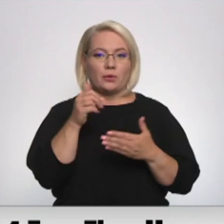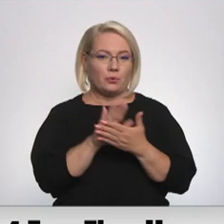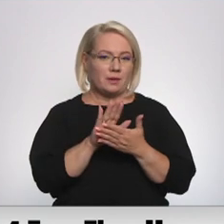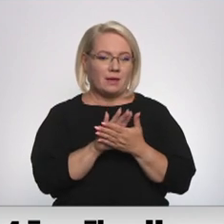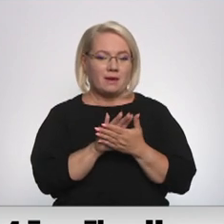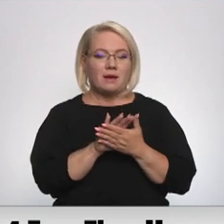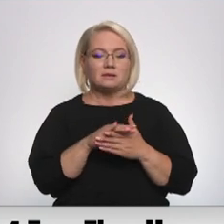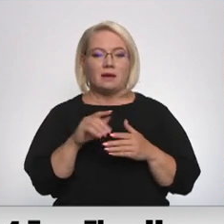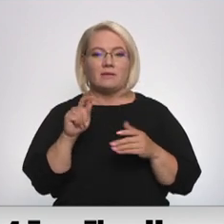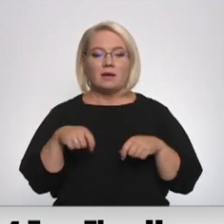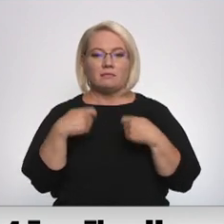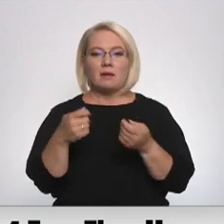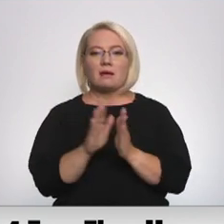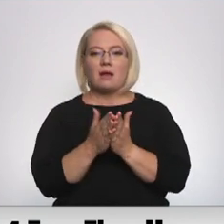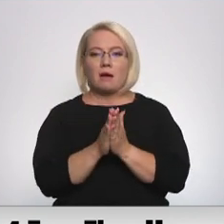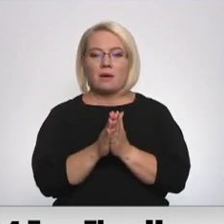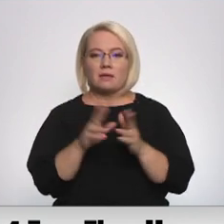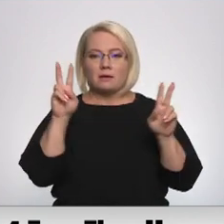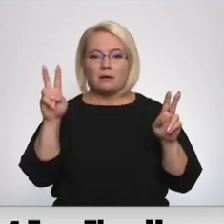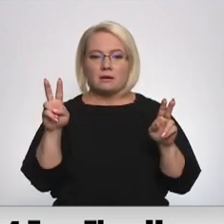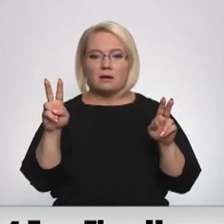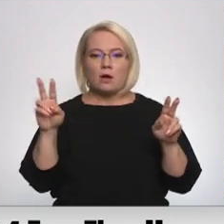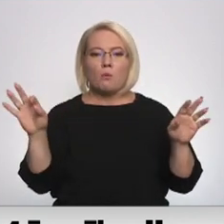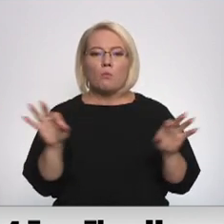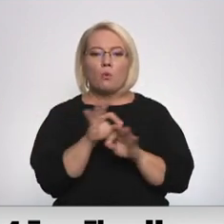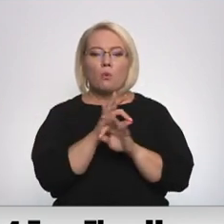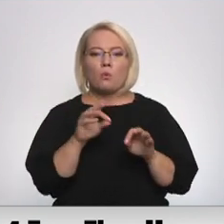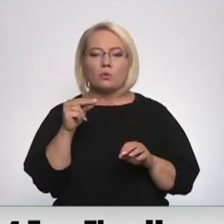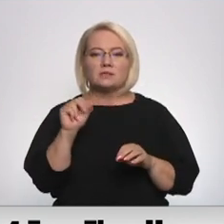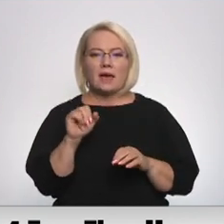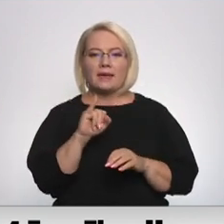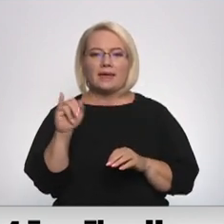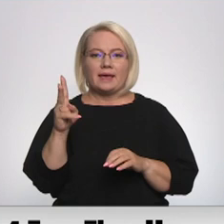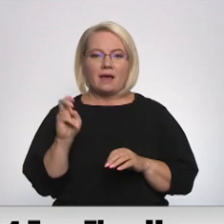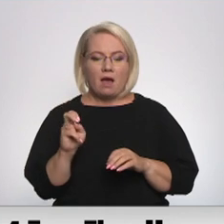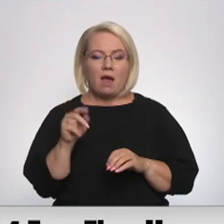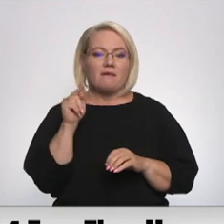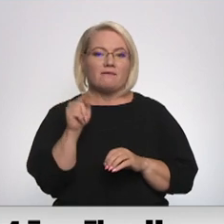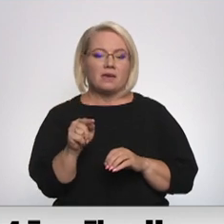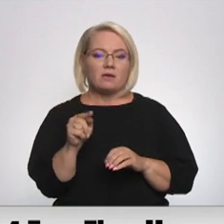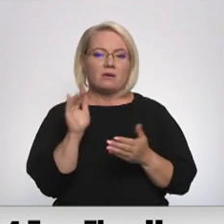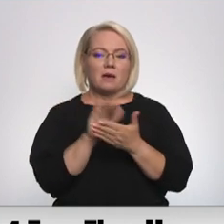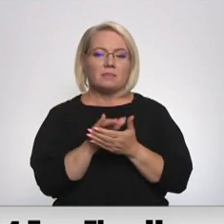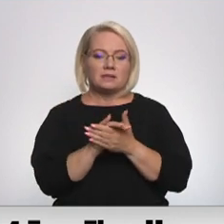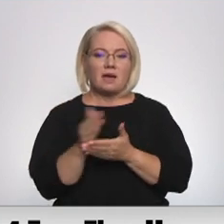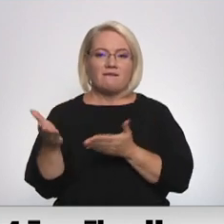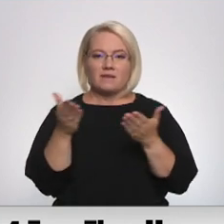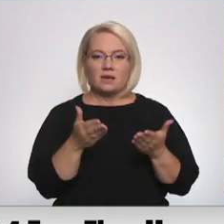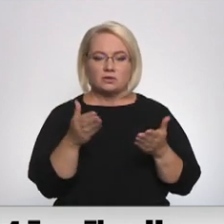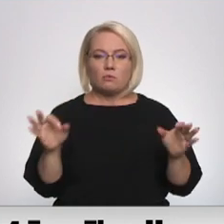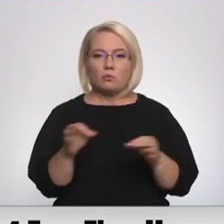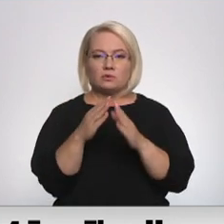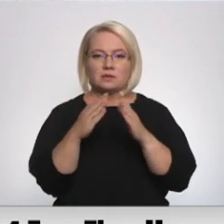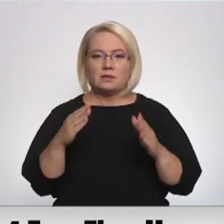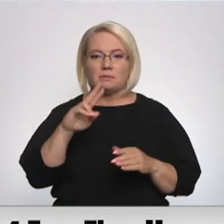dienas izdota viņa sarakstītā grāmata Mūzaīka. Šodien komponists ar grāmatu iepazīstināja savus viesus mūzikas namā